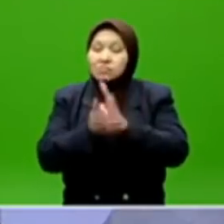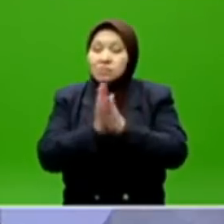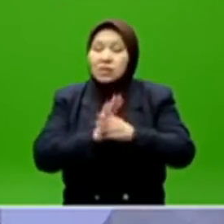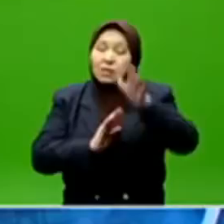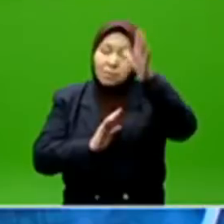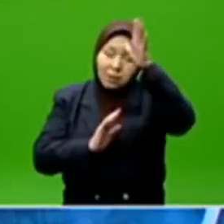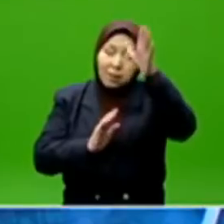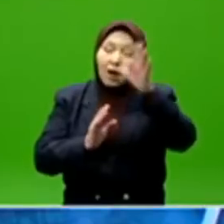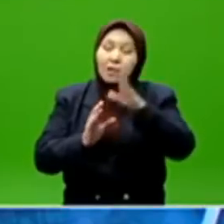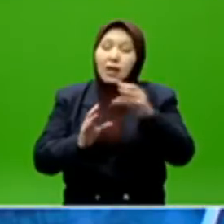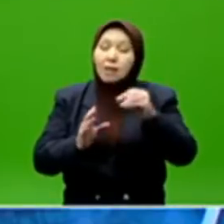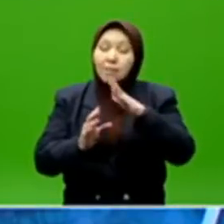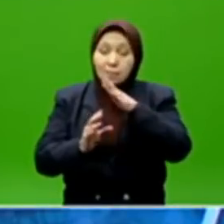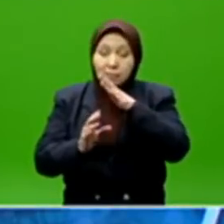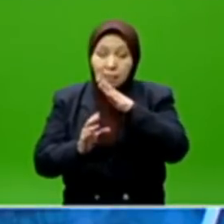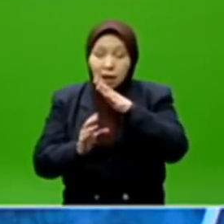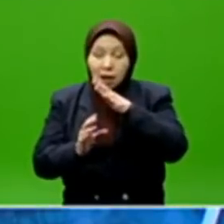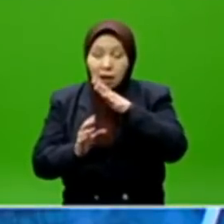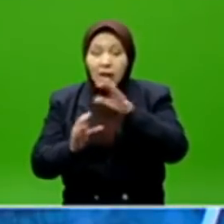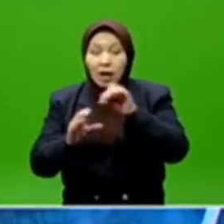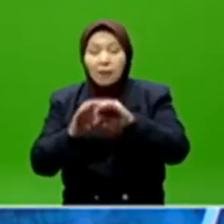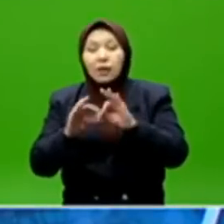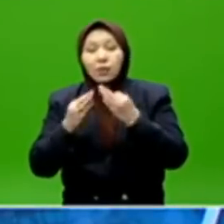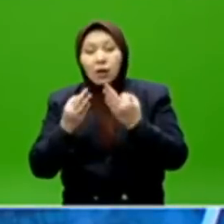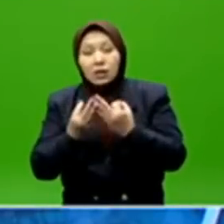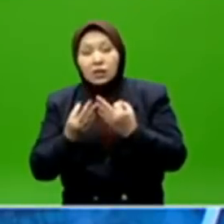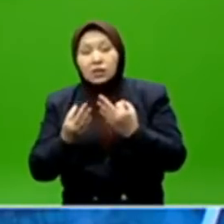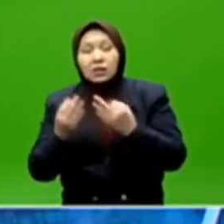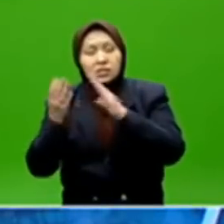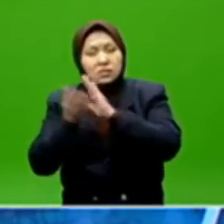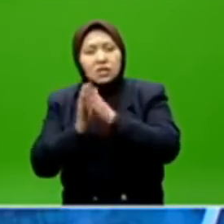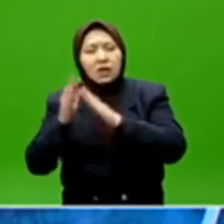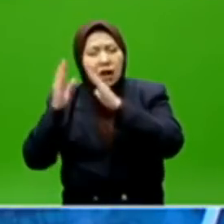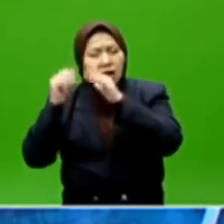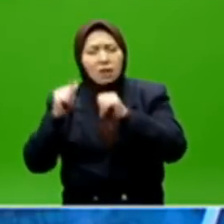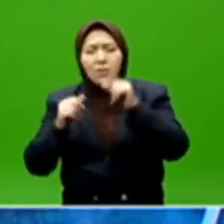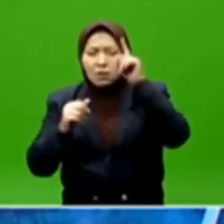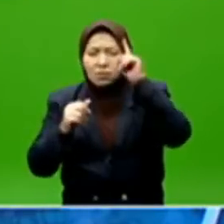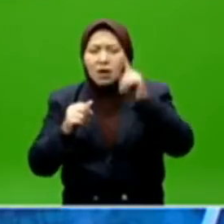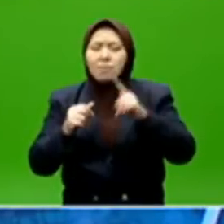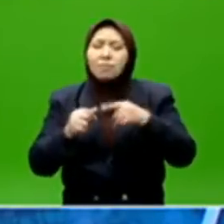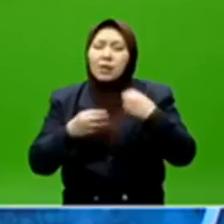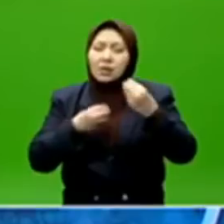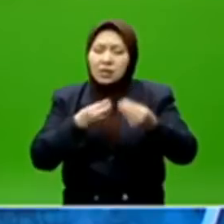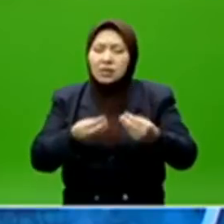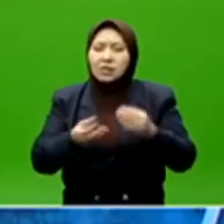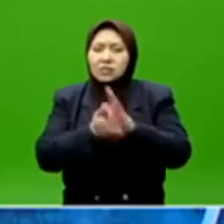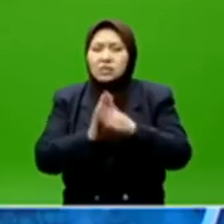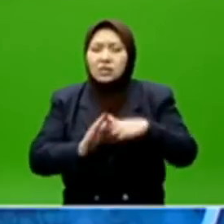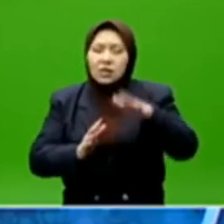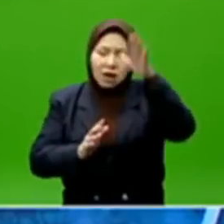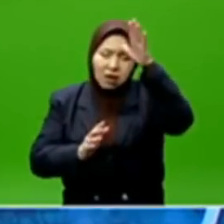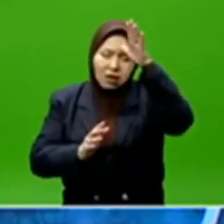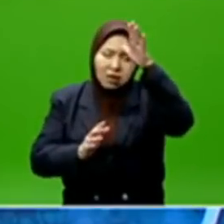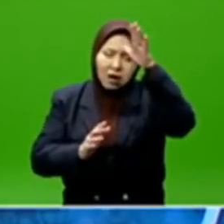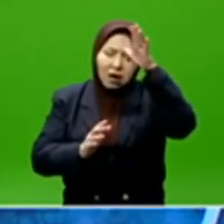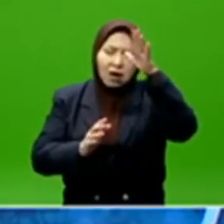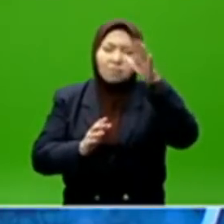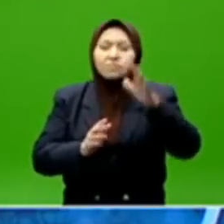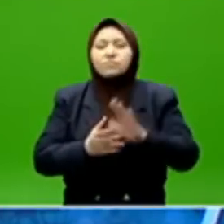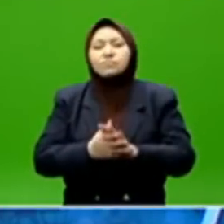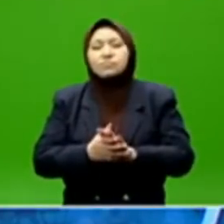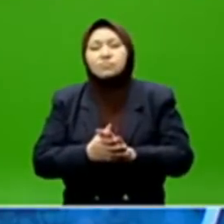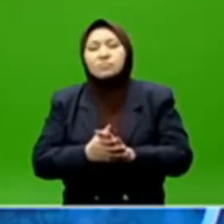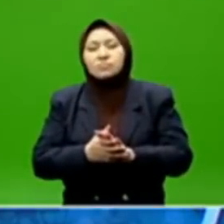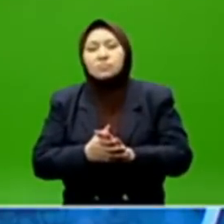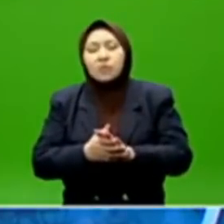sebagai seorang ibu, pemimpin dalam keluarga kita. Mudah-mudahan Allah SWT beri kekuatan kepada kita sebagai seorang ayah. Amin ya rabbal alamin. Kita